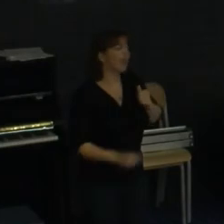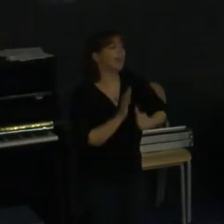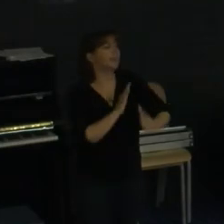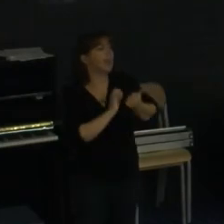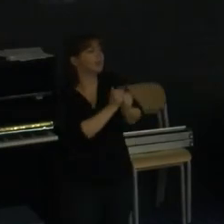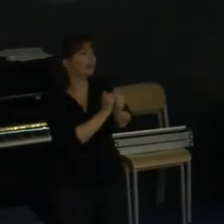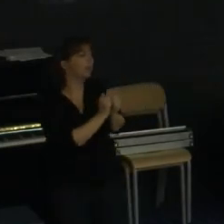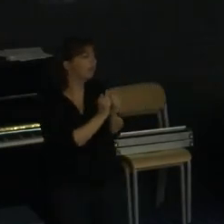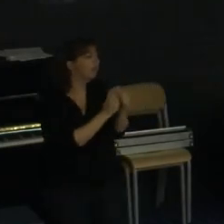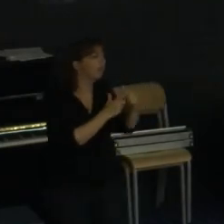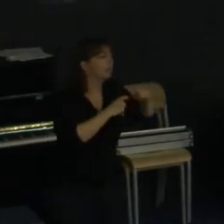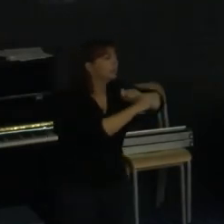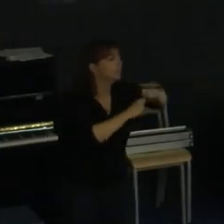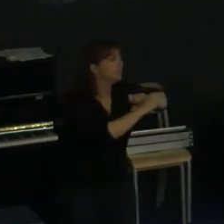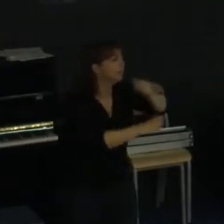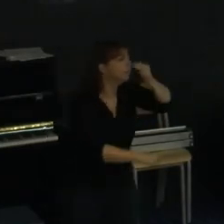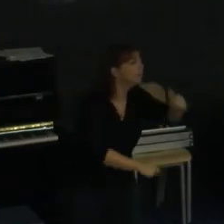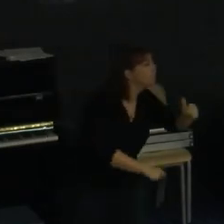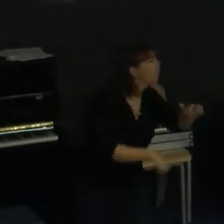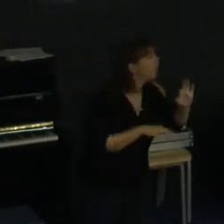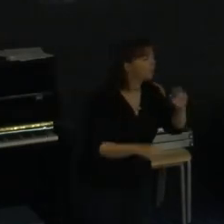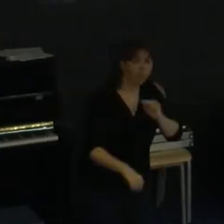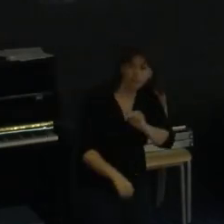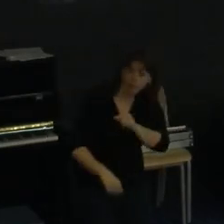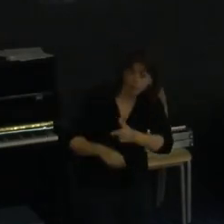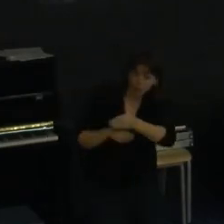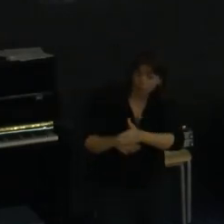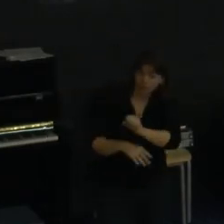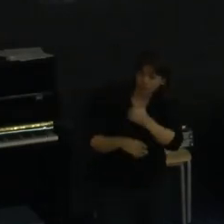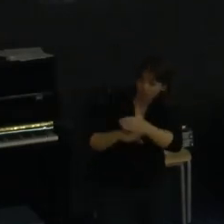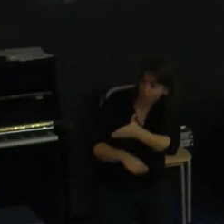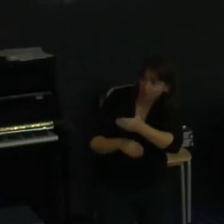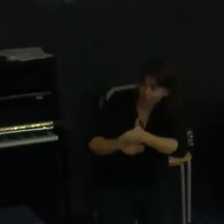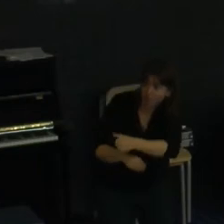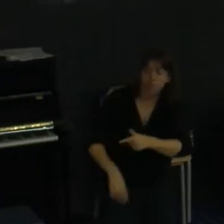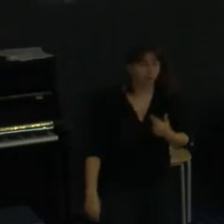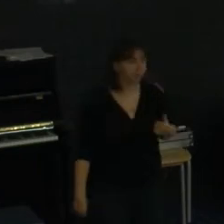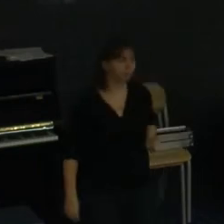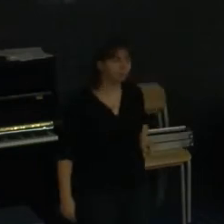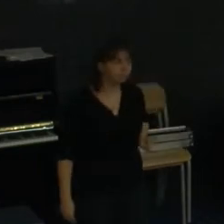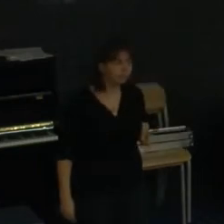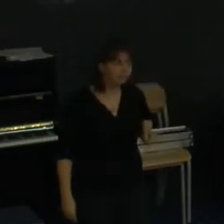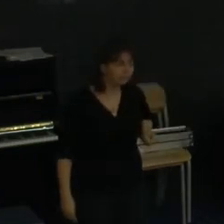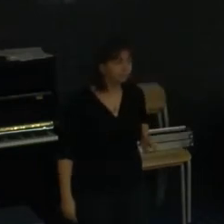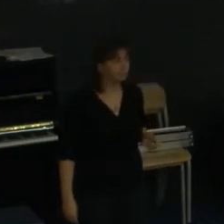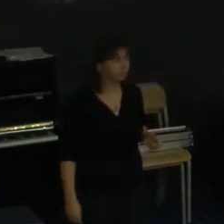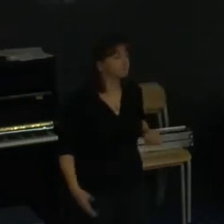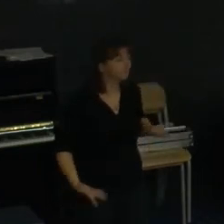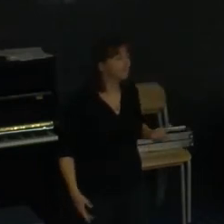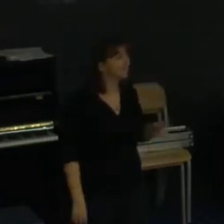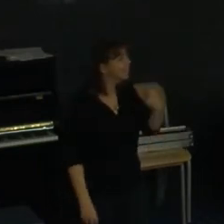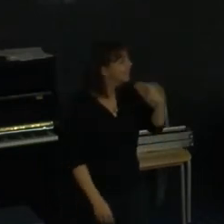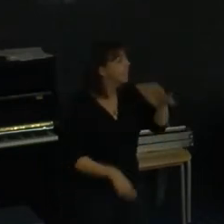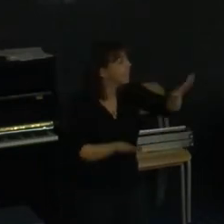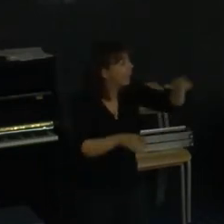j'écoutais beaucoup de personnes qui me parlaient, qui regardaient ma tôle, qui me disaient « T'es prêt Stéphane ?» Non, non, non, non, non, non. Ok. Et j'aurais dit gentiment,